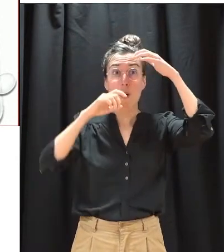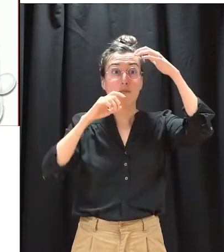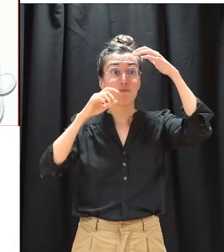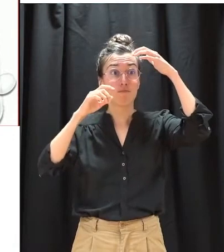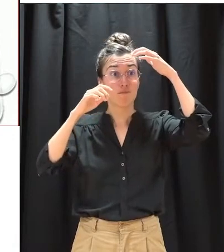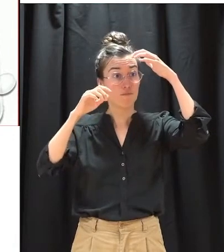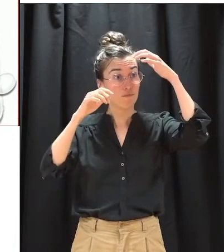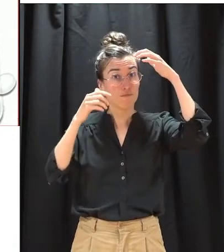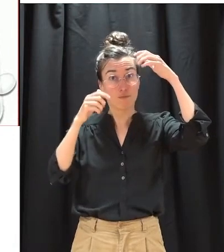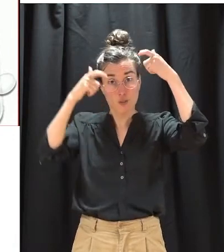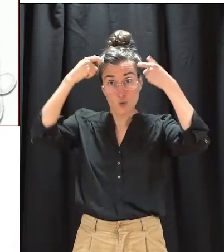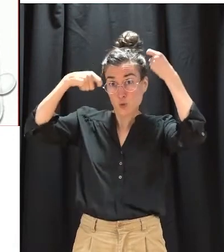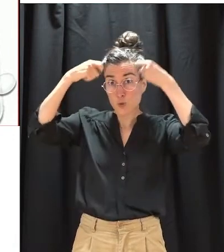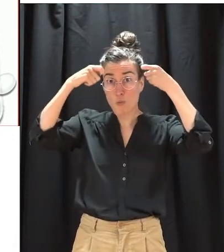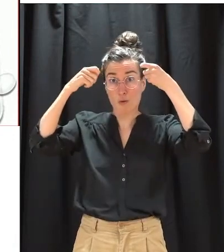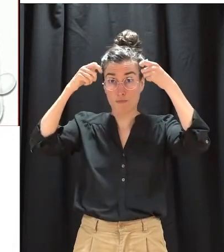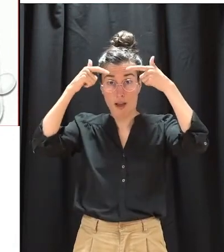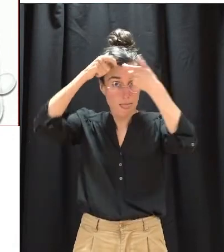langage oral fonctionnel.